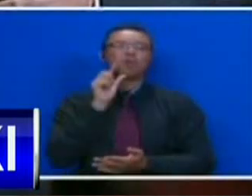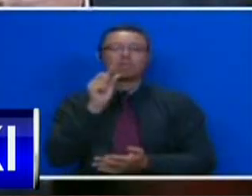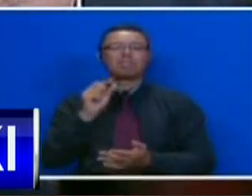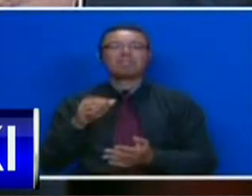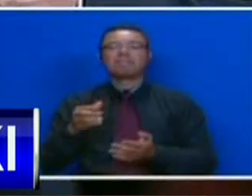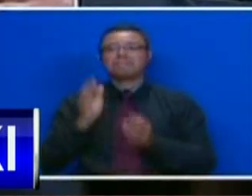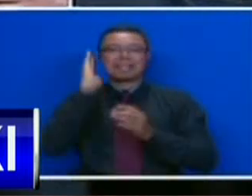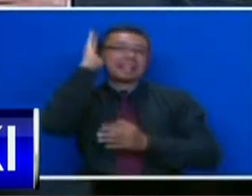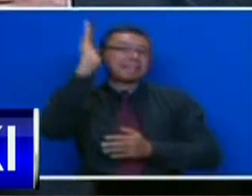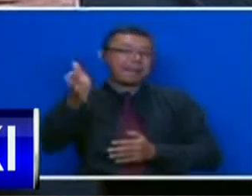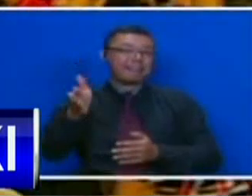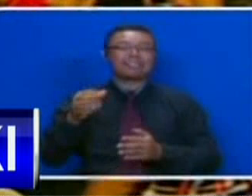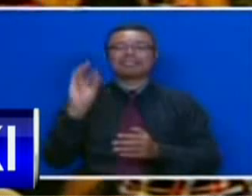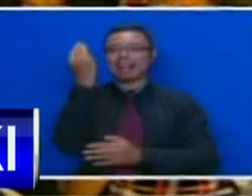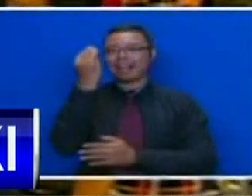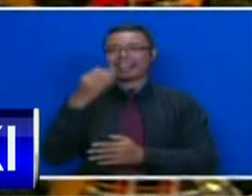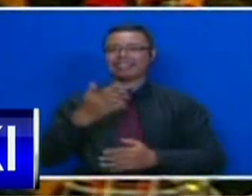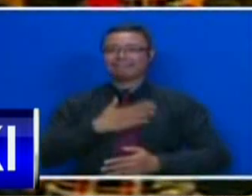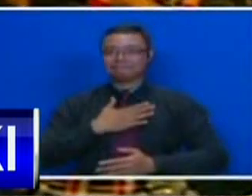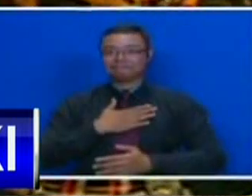iba terca Jakarta